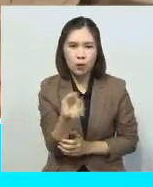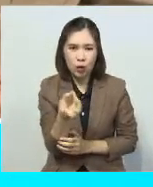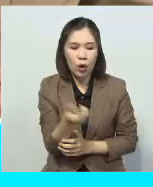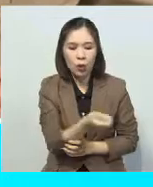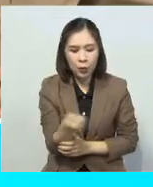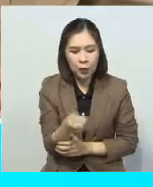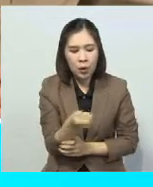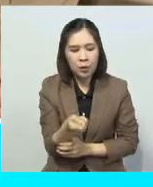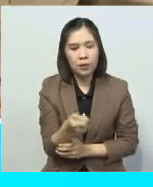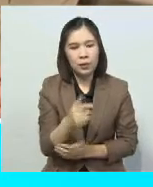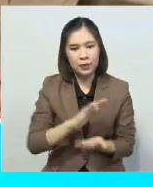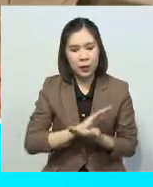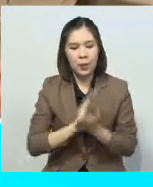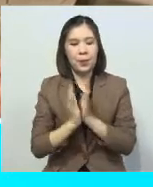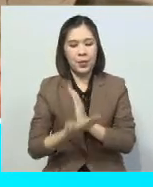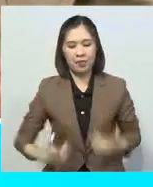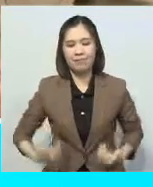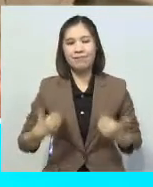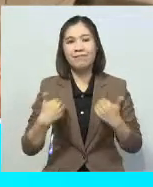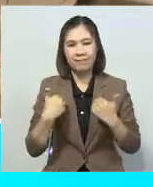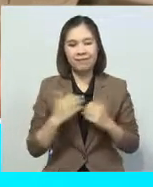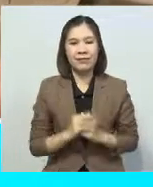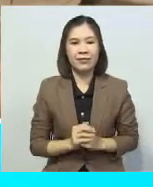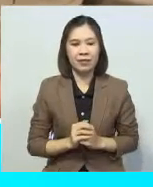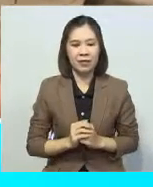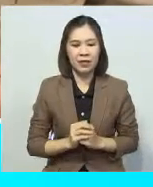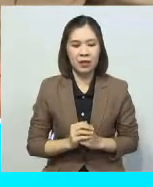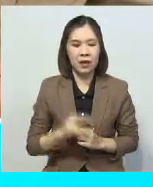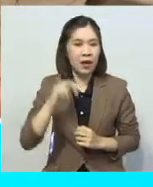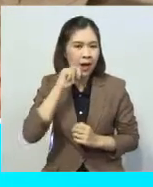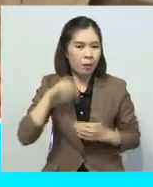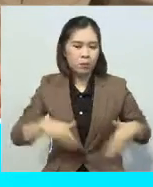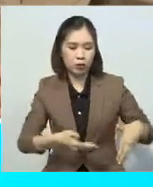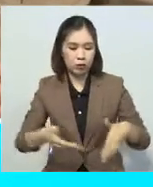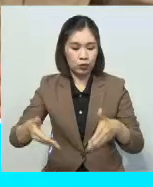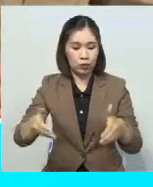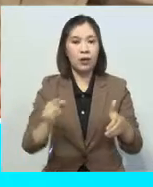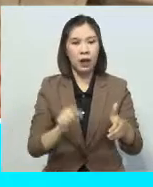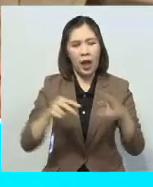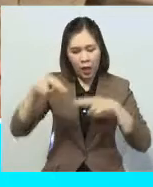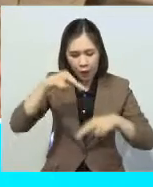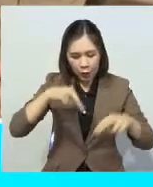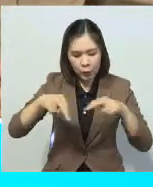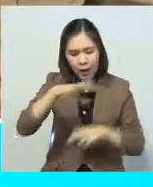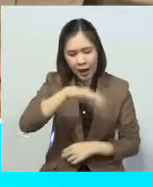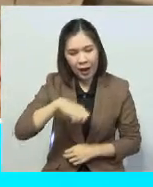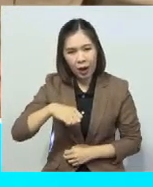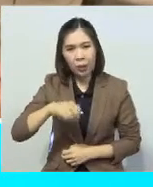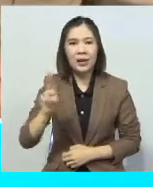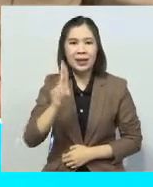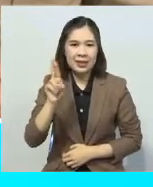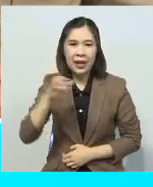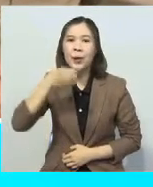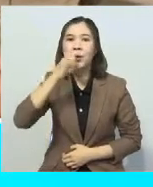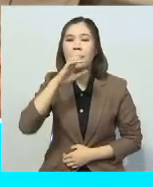พได้ตามปกติแต่ปรับเปลี่ยนพฤติกรรมบ้างนะครับขอให้ท่านดูแลรักษาแหล่งน้ำนะครับน้ำที่มีอยู่เอาไปใช้อุปโภคบริโภคหรือการเกษตร